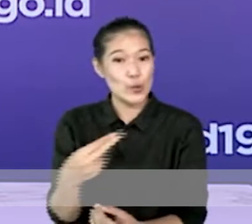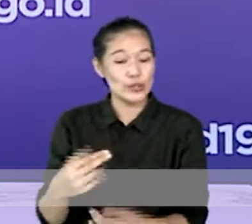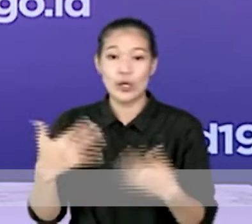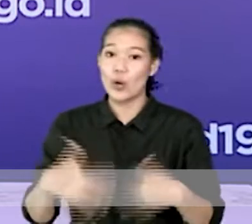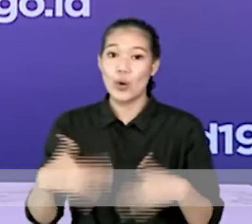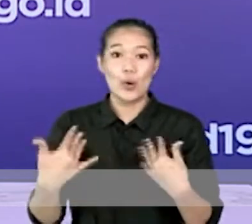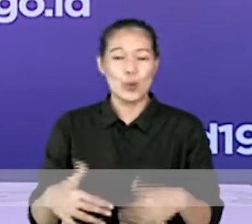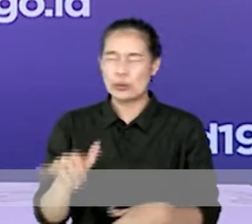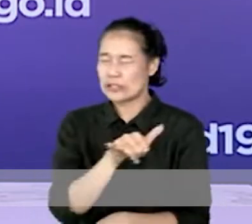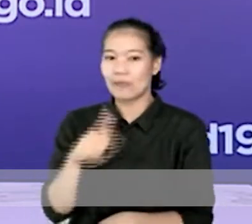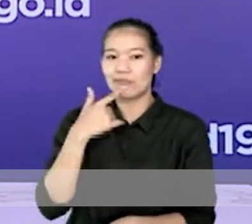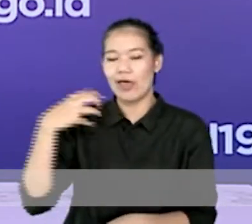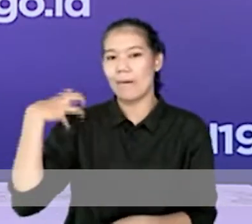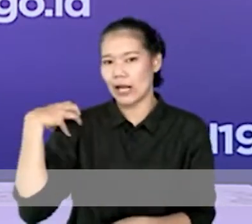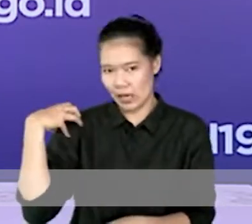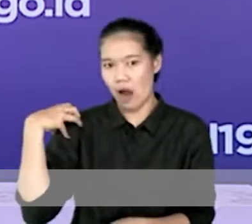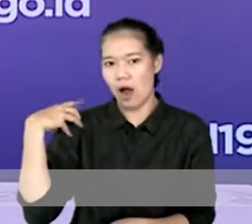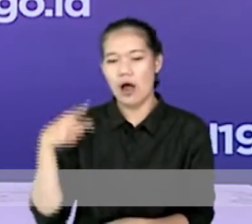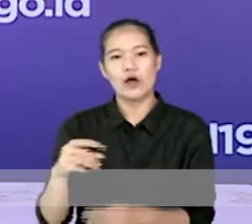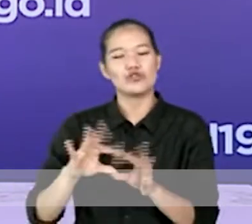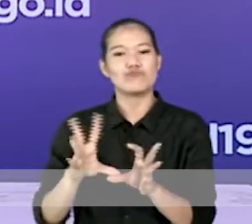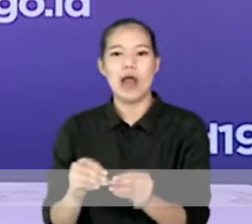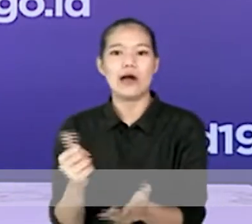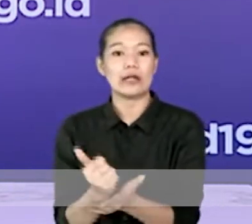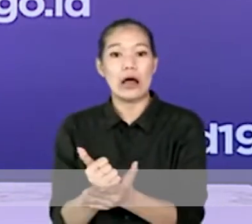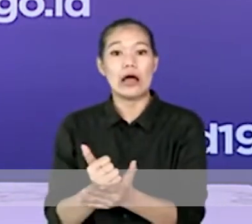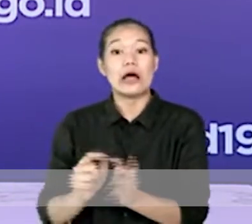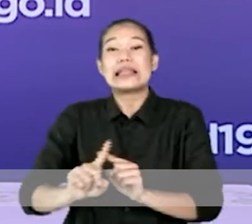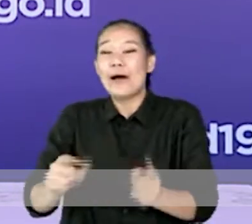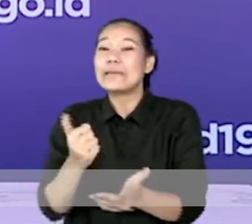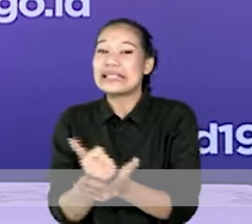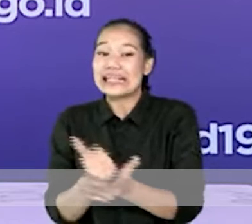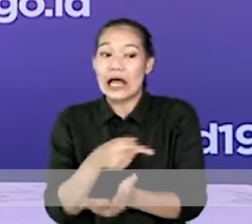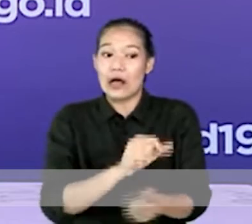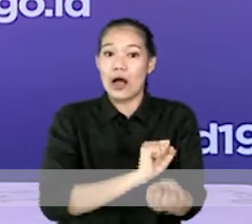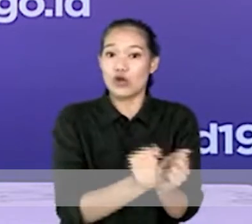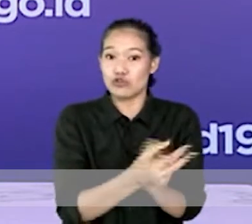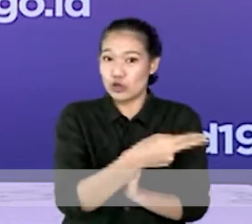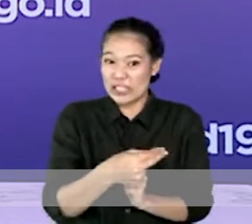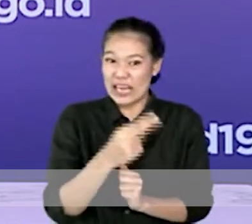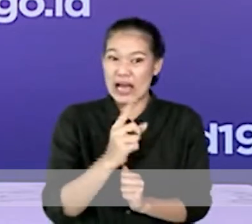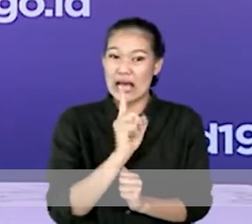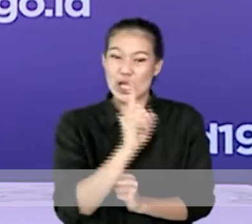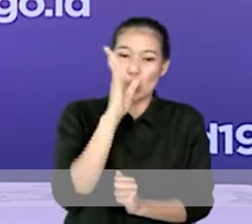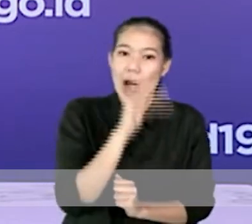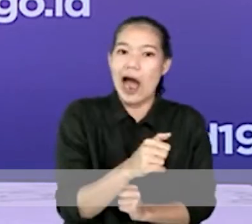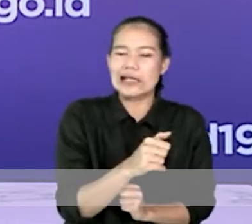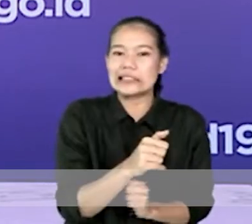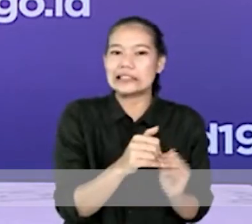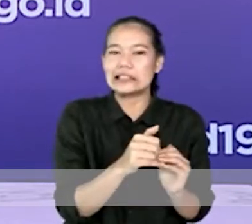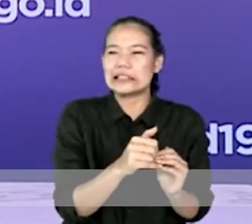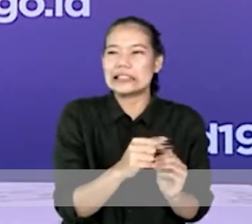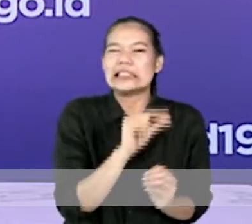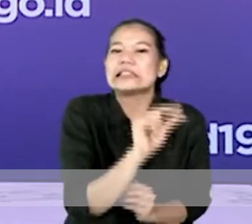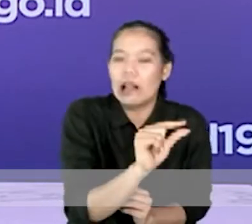Namun jika dilihat secara harian, rasio positif pernah menyentuh angka 7,7% di bulan Maret. Meski jika